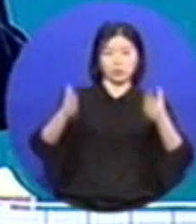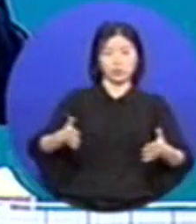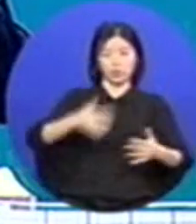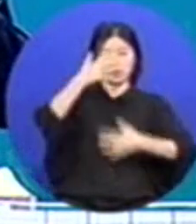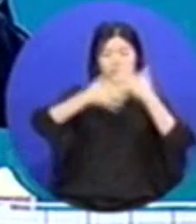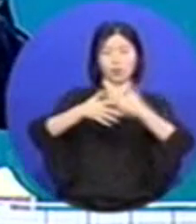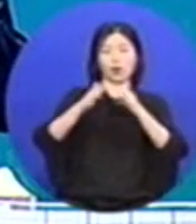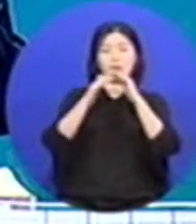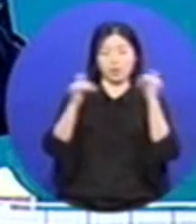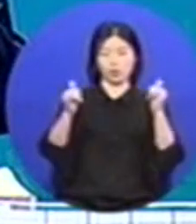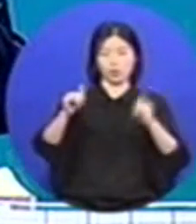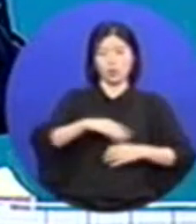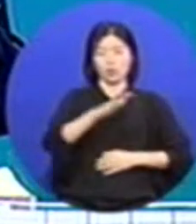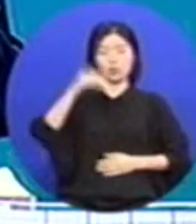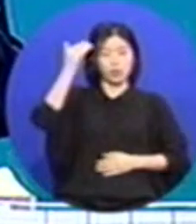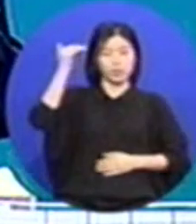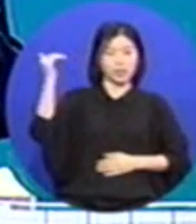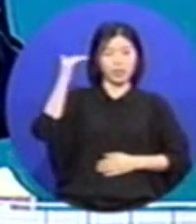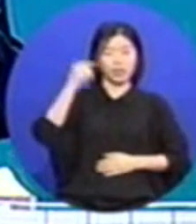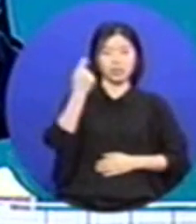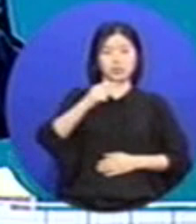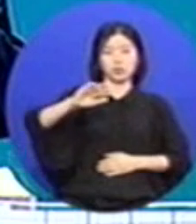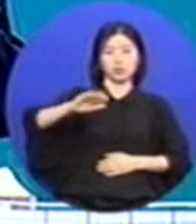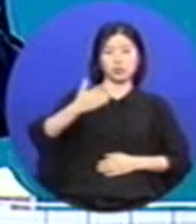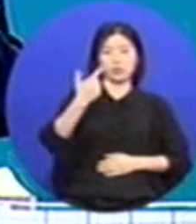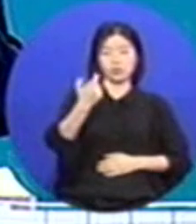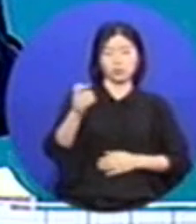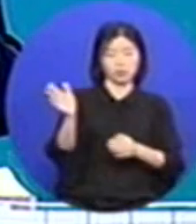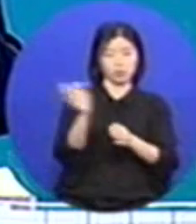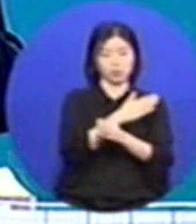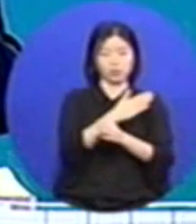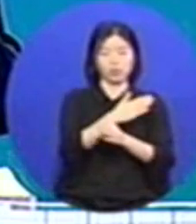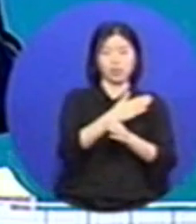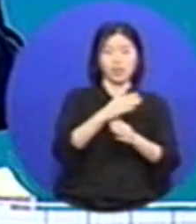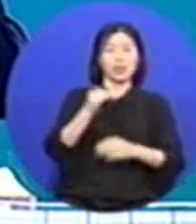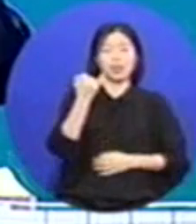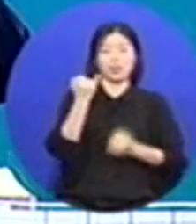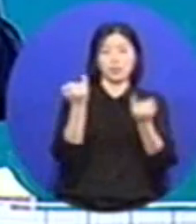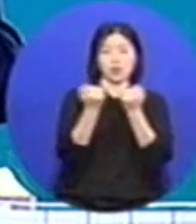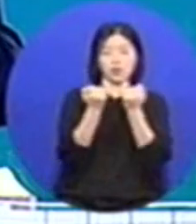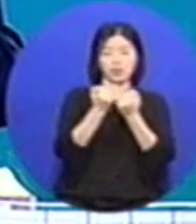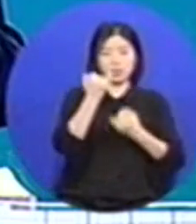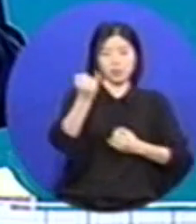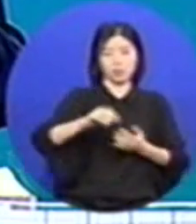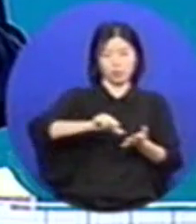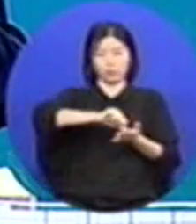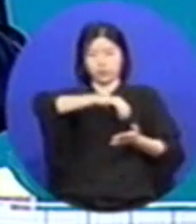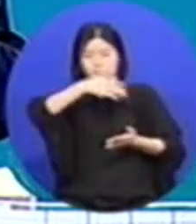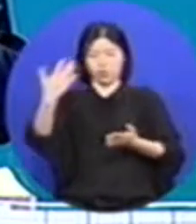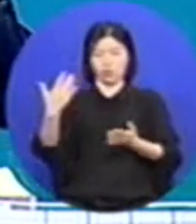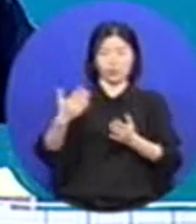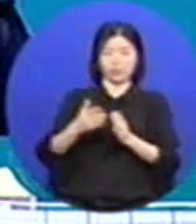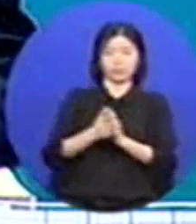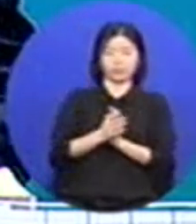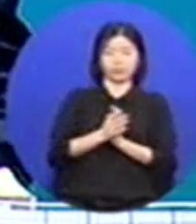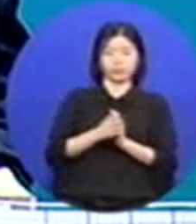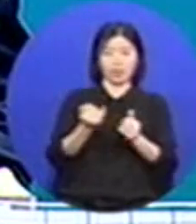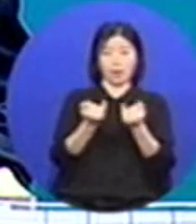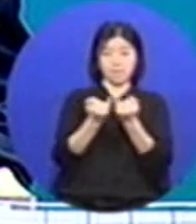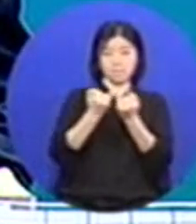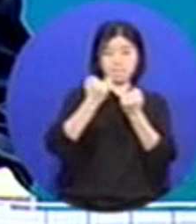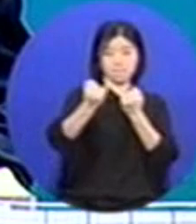우리나라 1960년대부터 정말 영화 여자 배우로서 톱스타 였죠 미인의